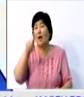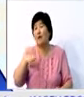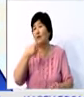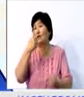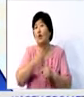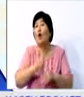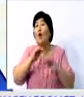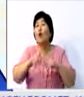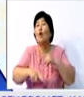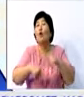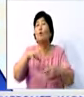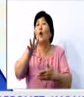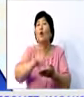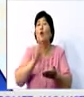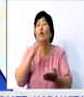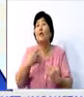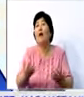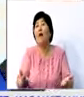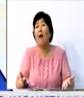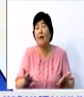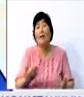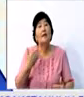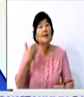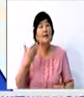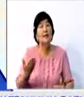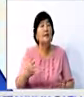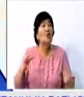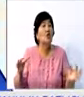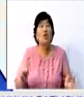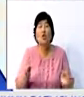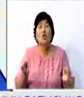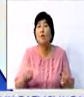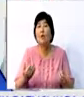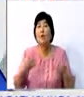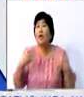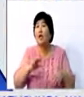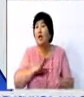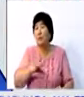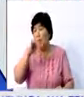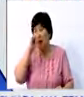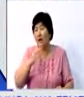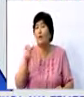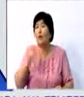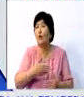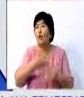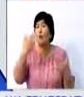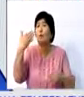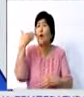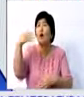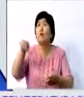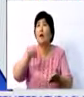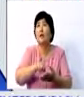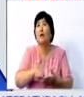қаймағысың, ұрпаққа үлгі болар айғағысың, сіз деген ешкімнен де кем түспейтін қазағымның көгіндегі